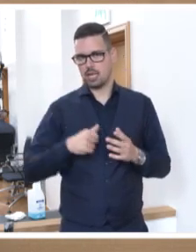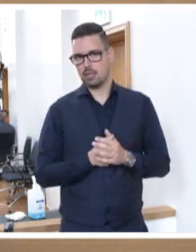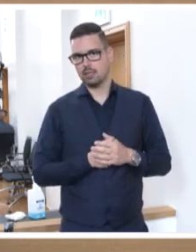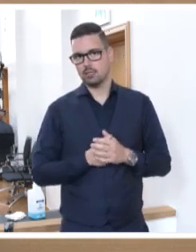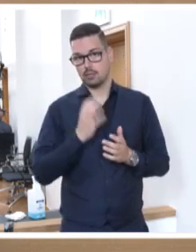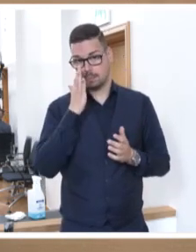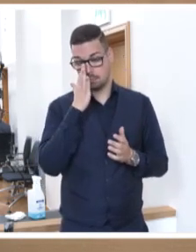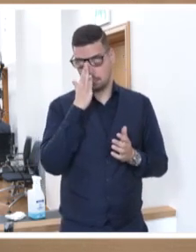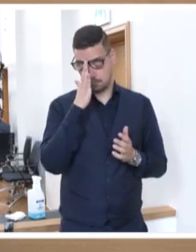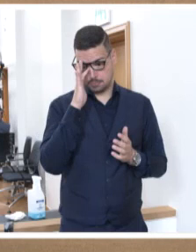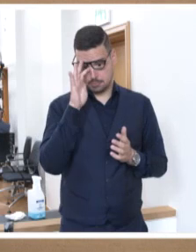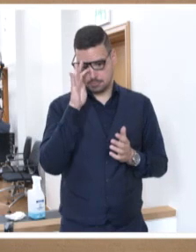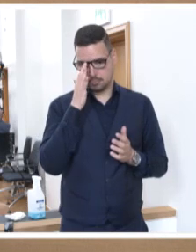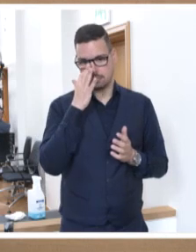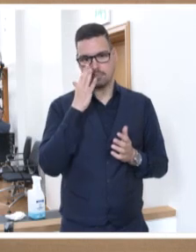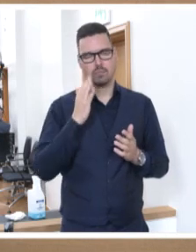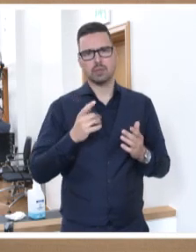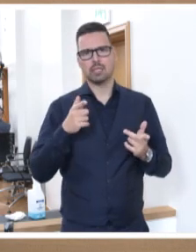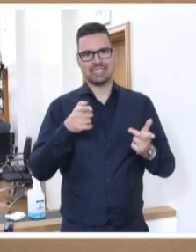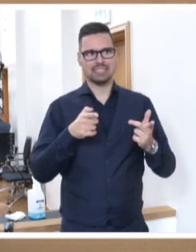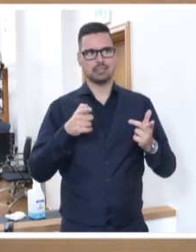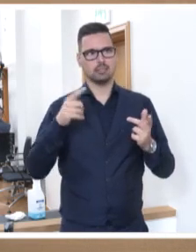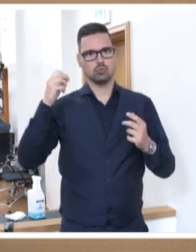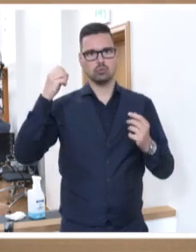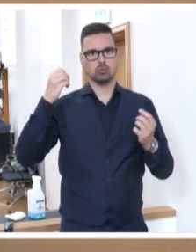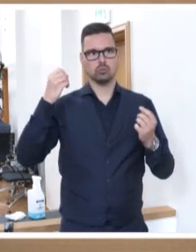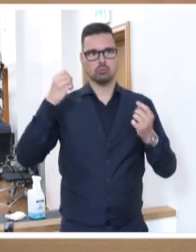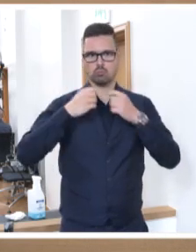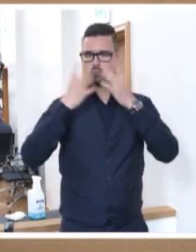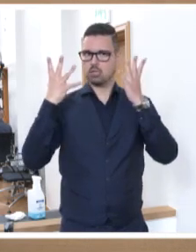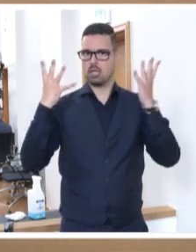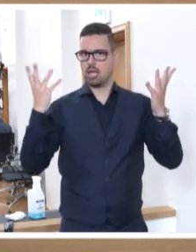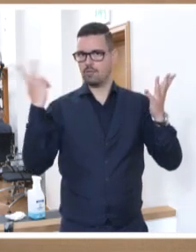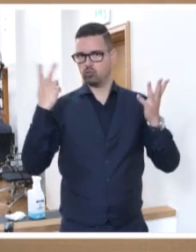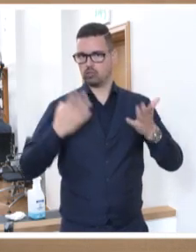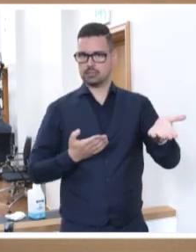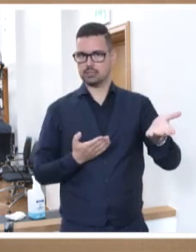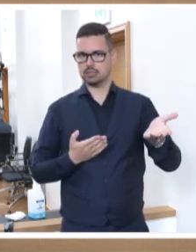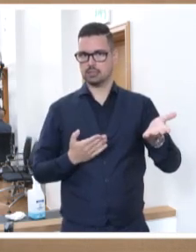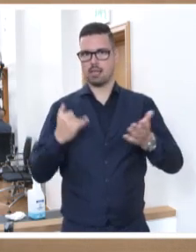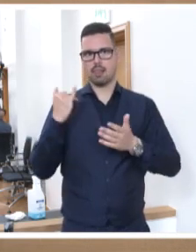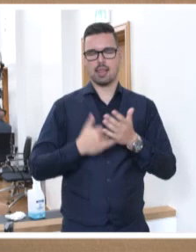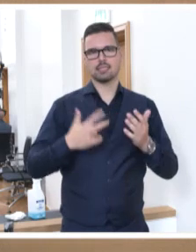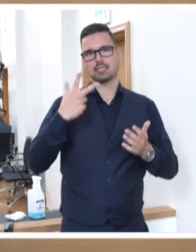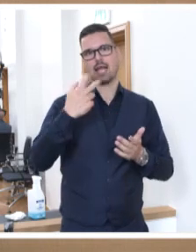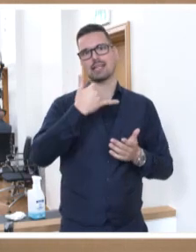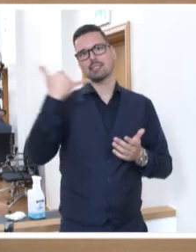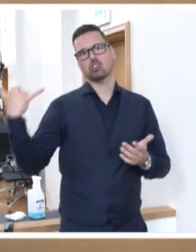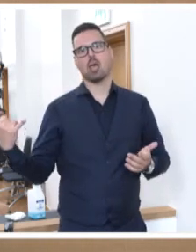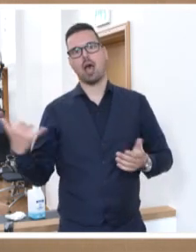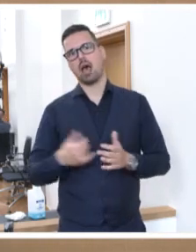zu keinerlei Erkenntnisgewinn von Ihnen kommt. Ich habe mich die letzten 30 Jahre